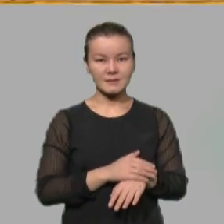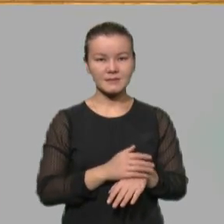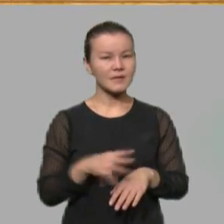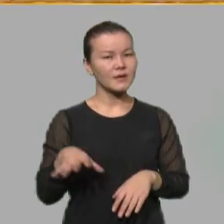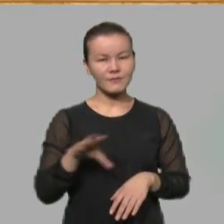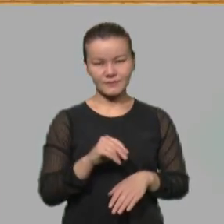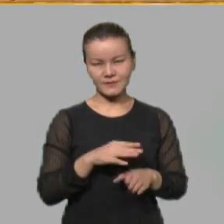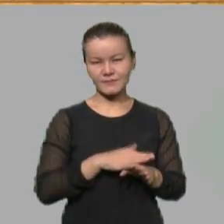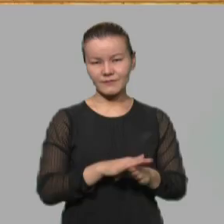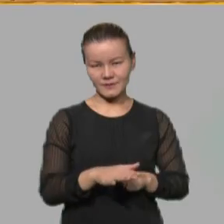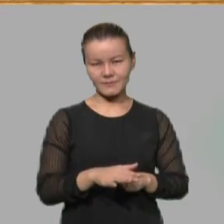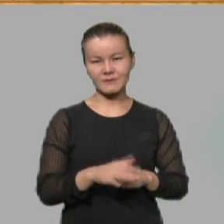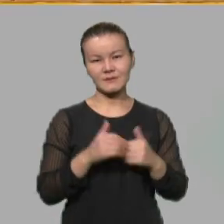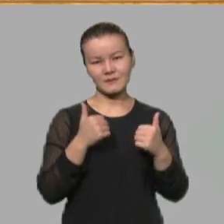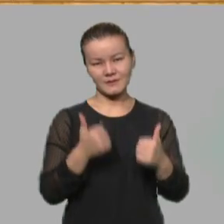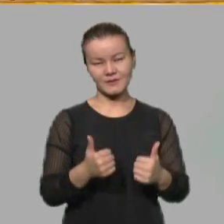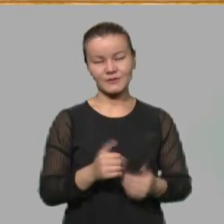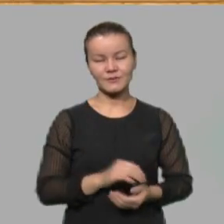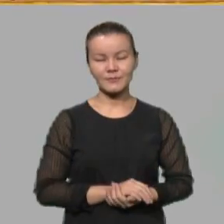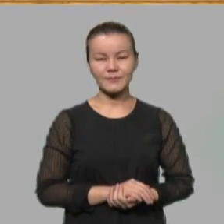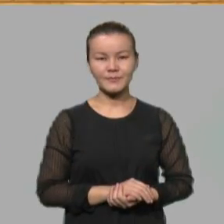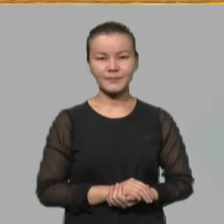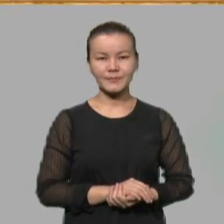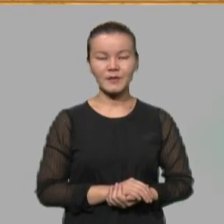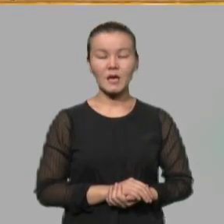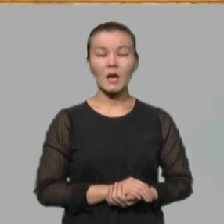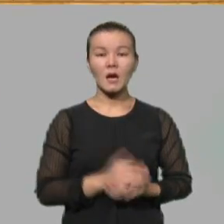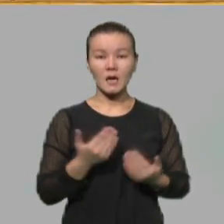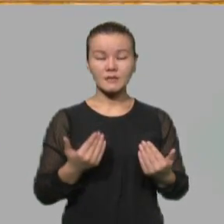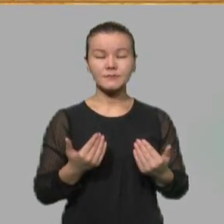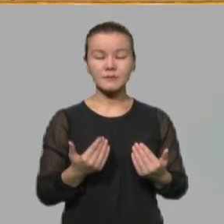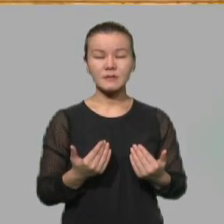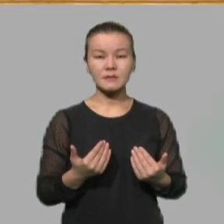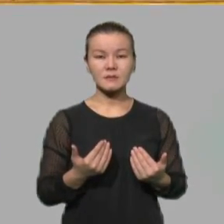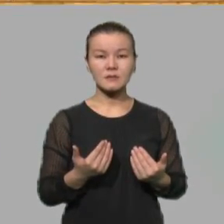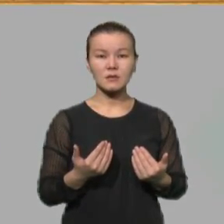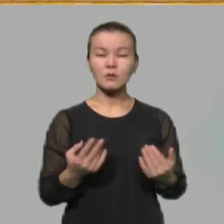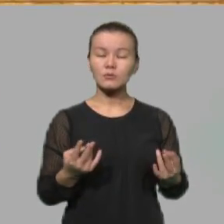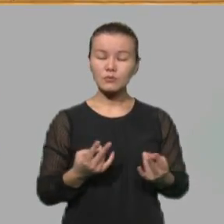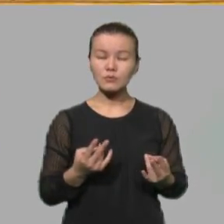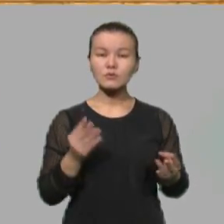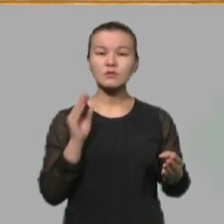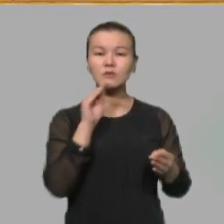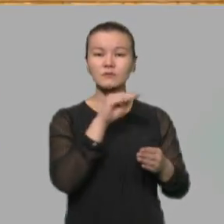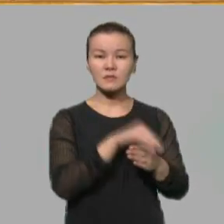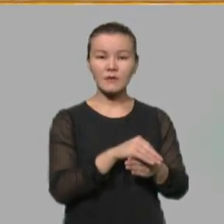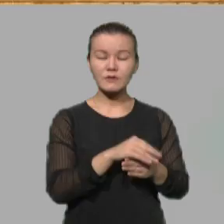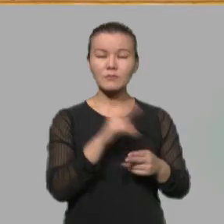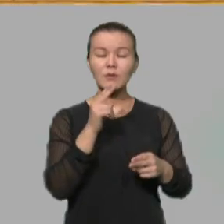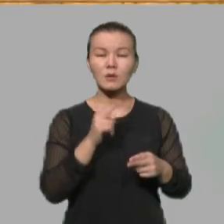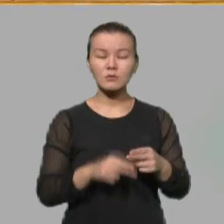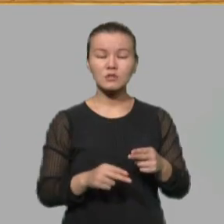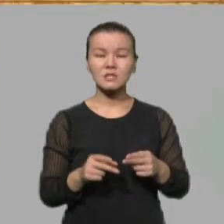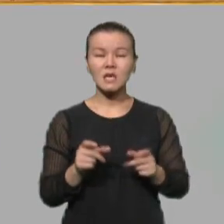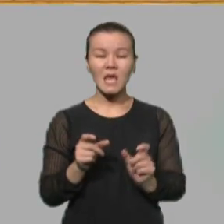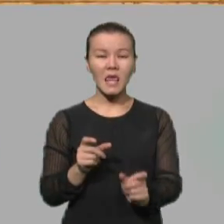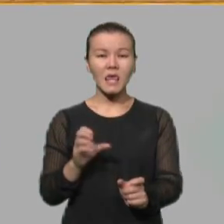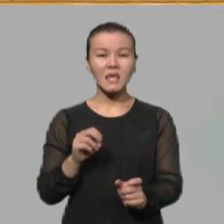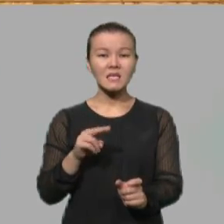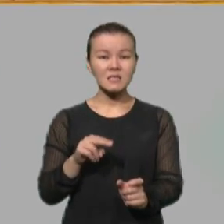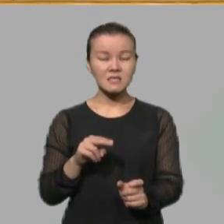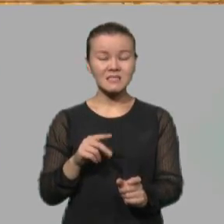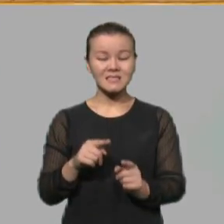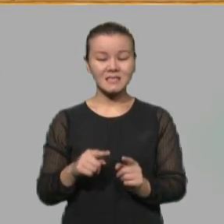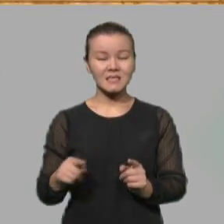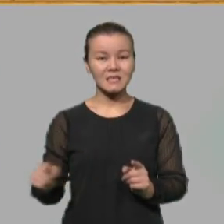Молодцы! Все справились хорошо. А теперь нужно вставить пропущенные единицы